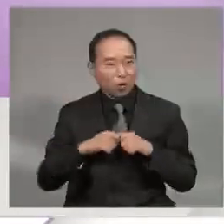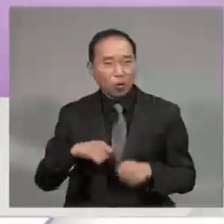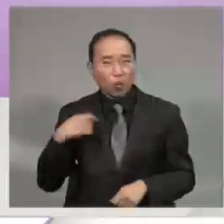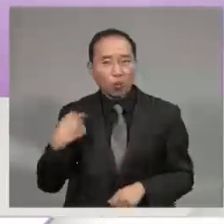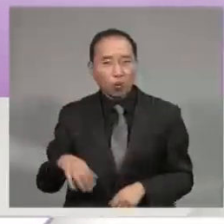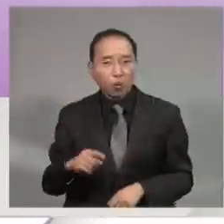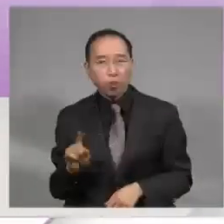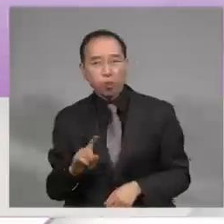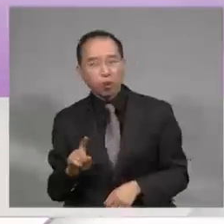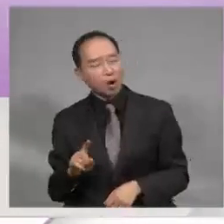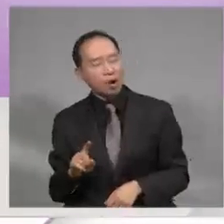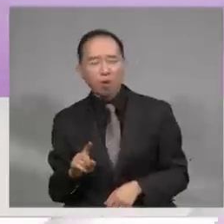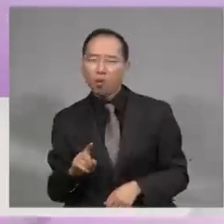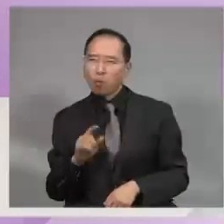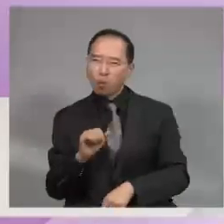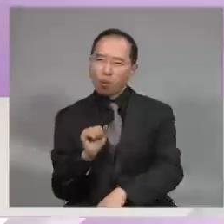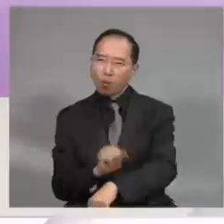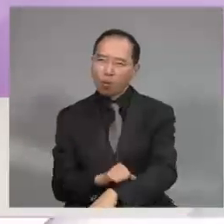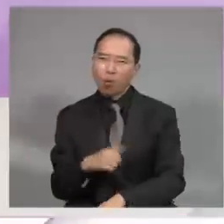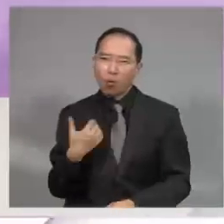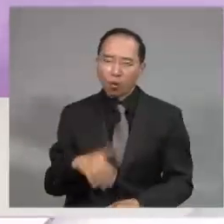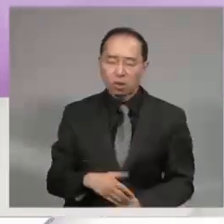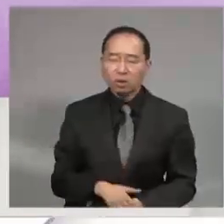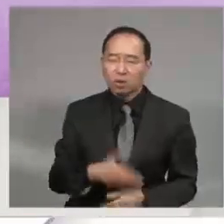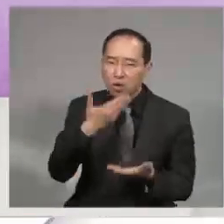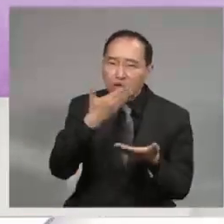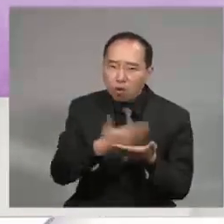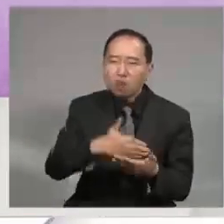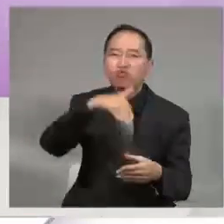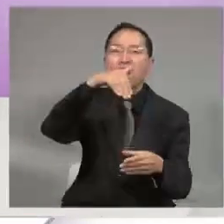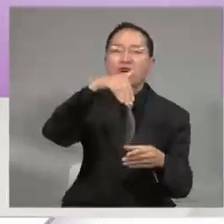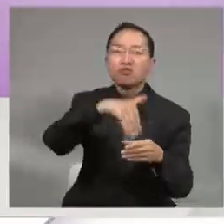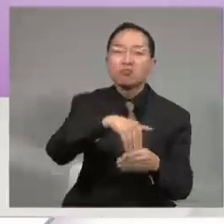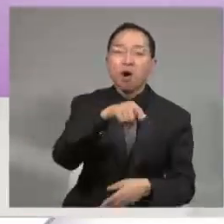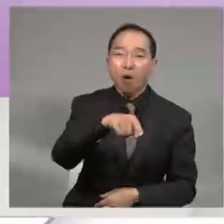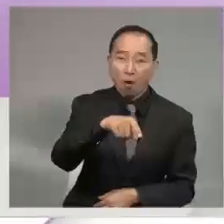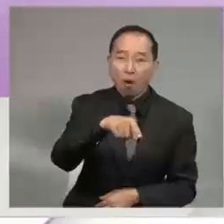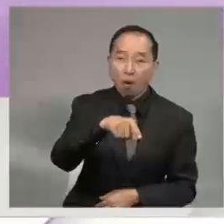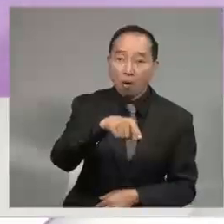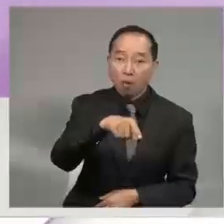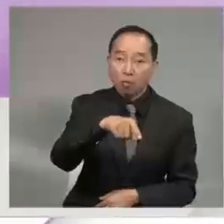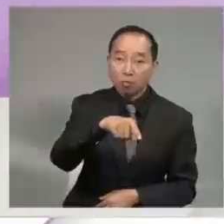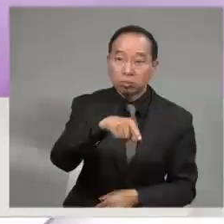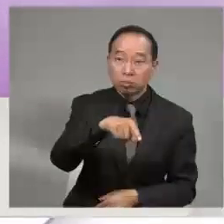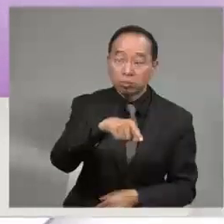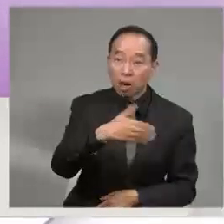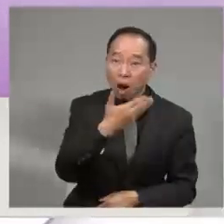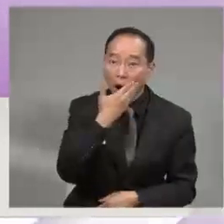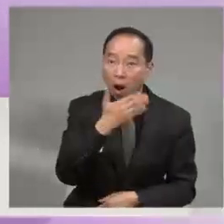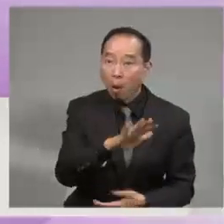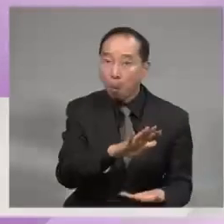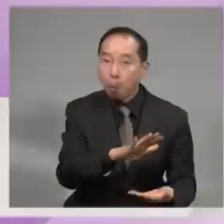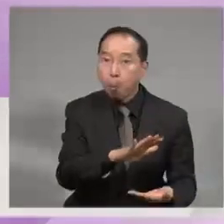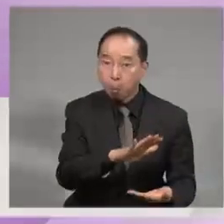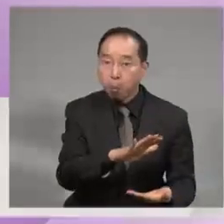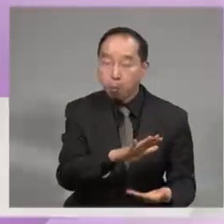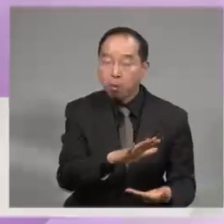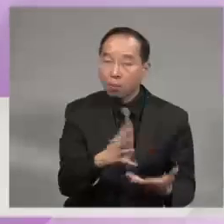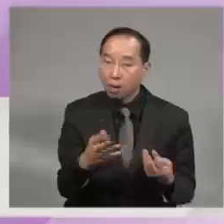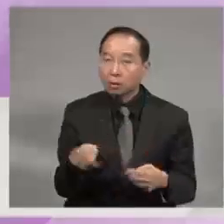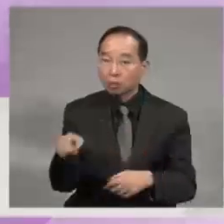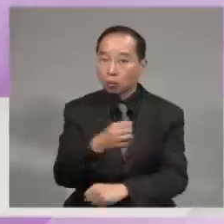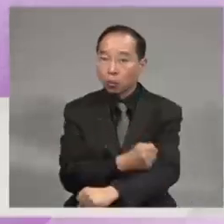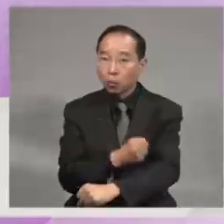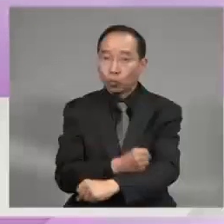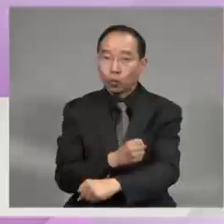그게 아닌 것 같습니다. 네, 그렇죠? 예. 소중한 한 표를 또 안전하게 지키기 위해서 이렇게 많은 분들이 노력을 해주고